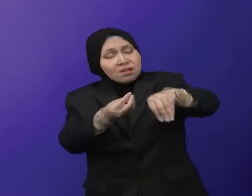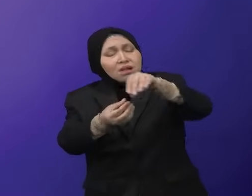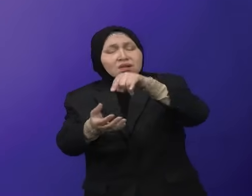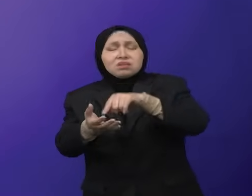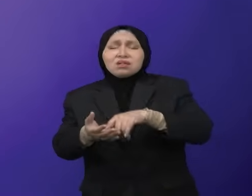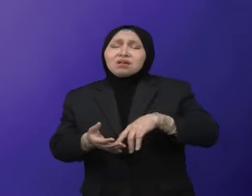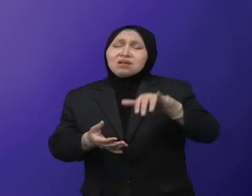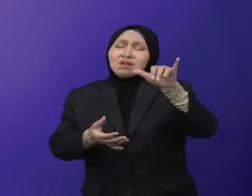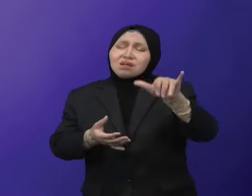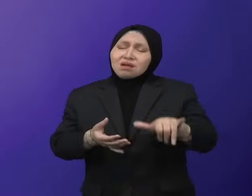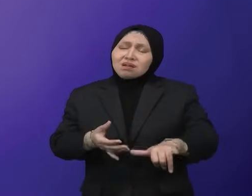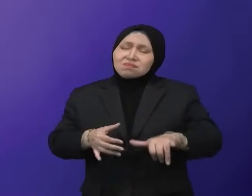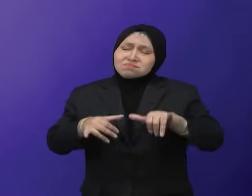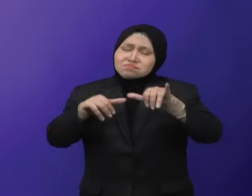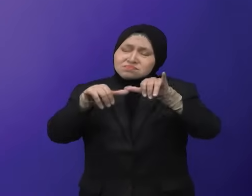هَذِهِ